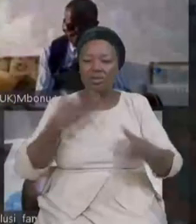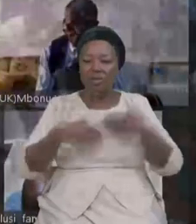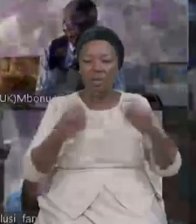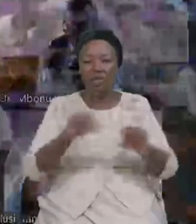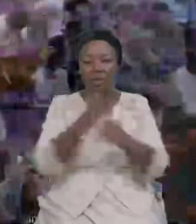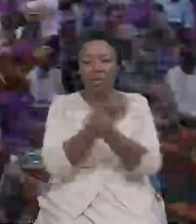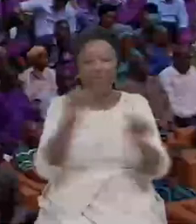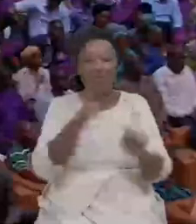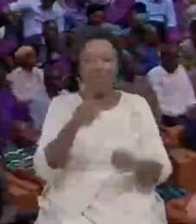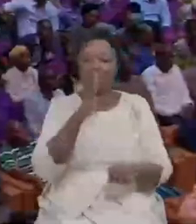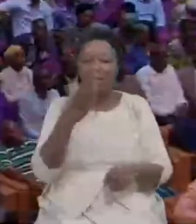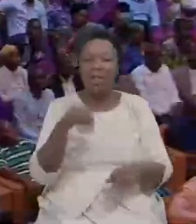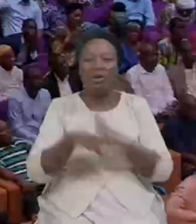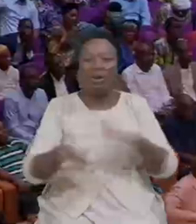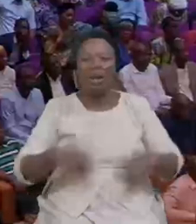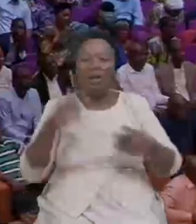vie au nom de Jésus.